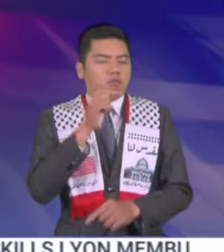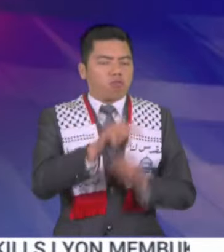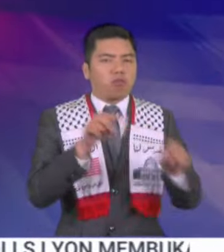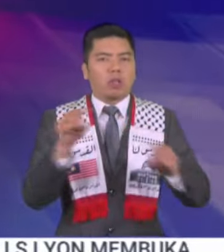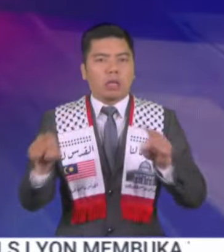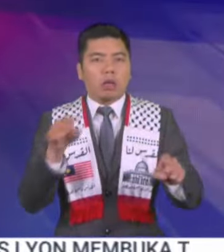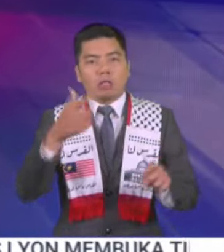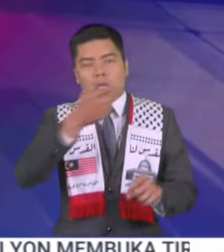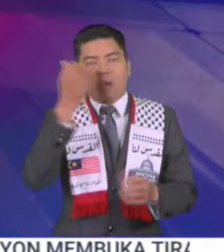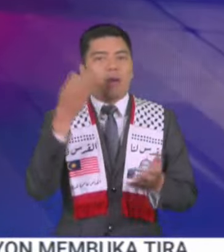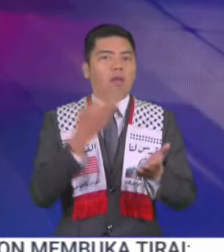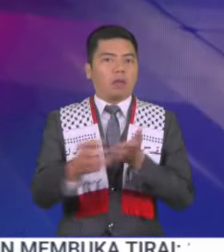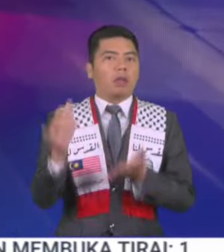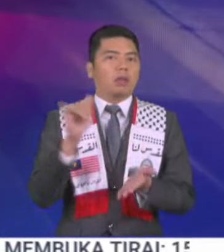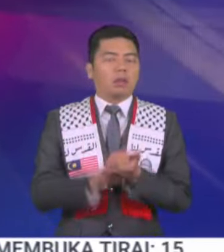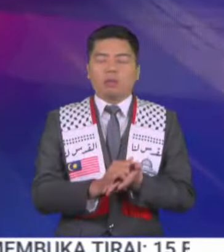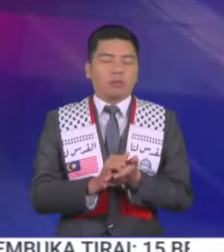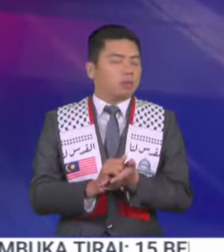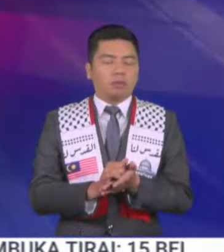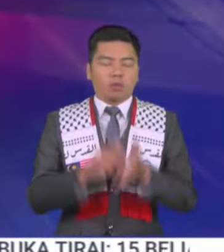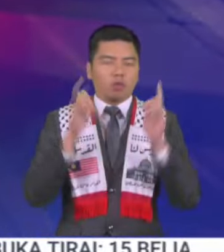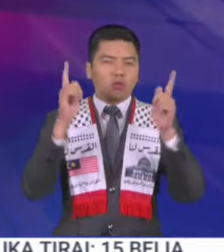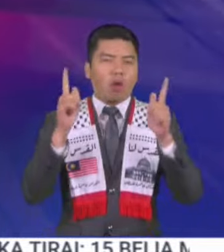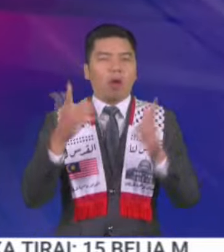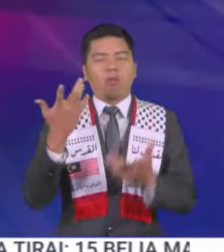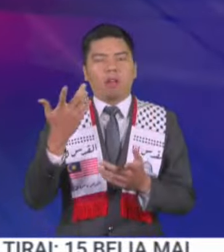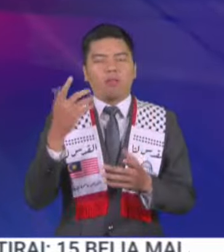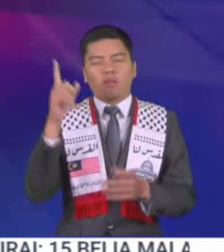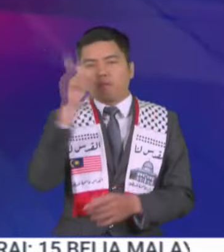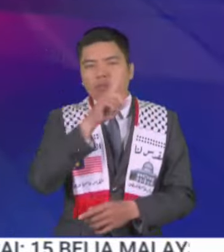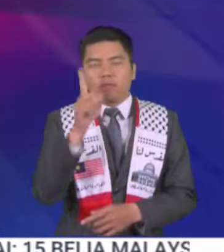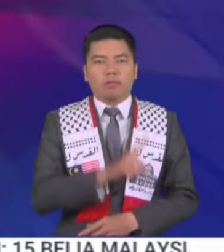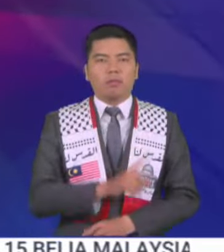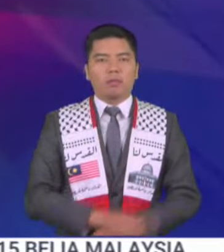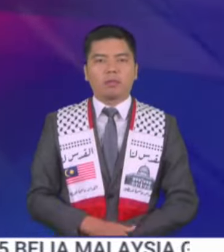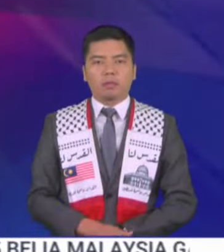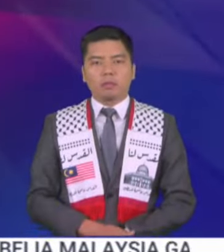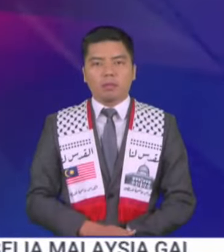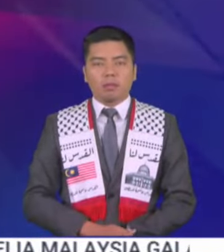pihaknya atas kegagalan itu sebagai sangat melulu dan melampau.